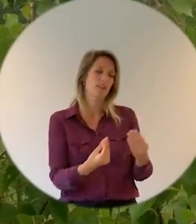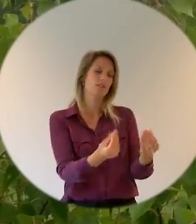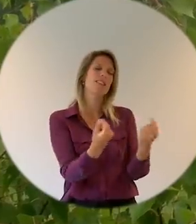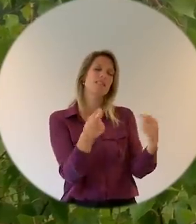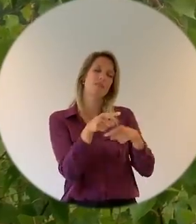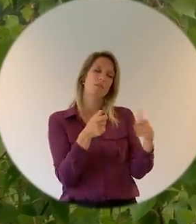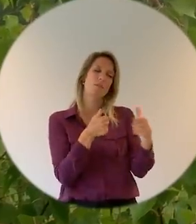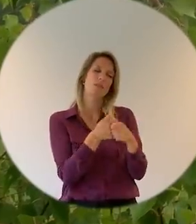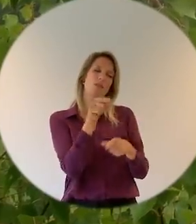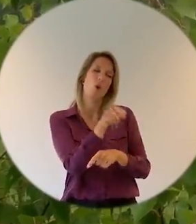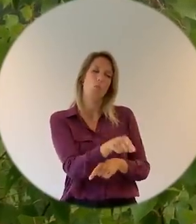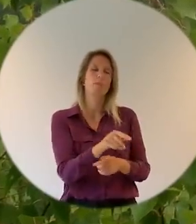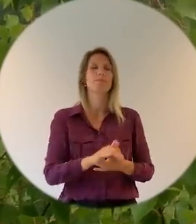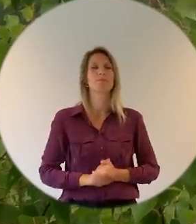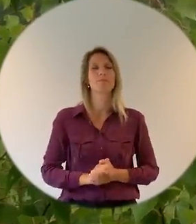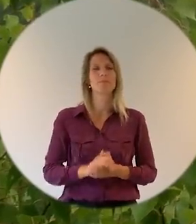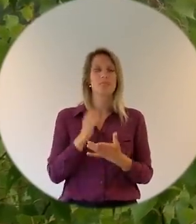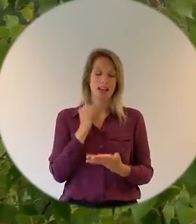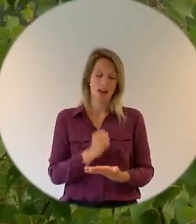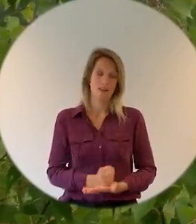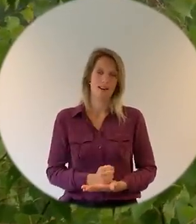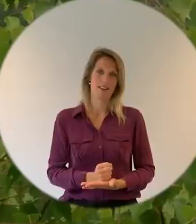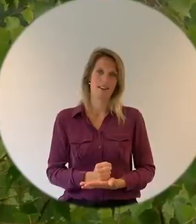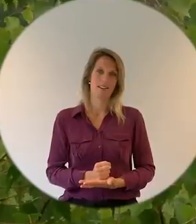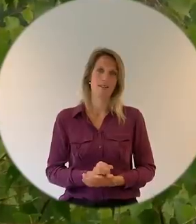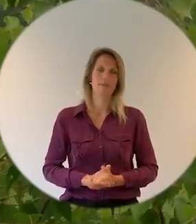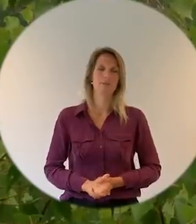past. Amen.